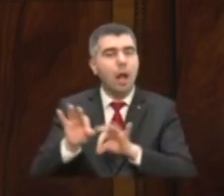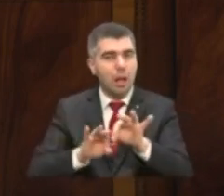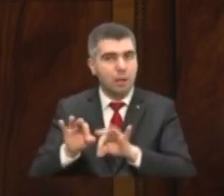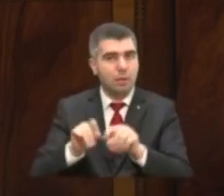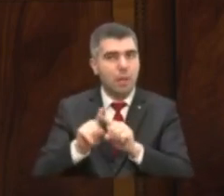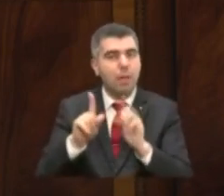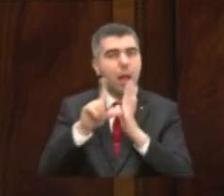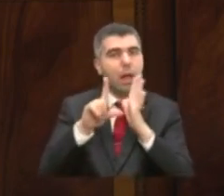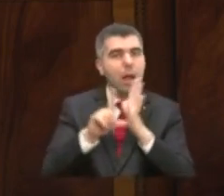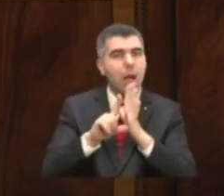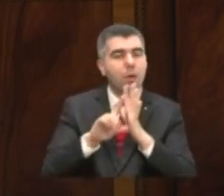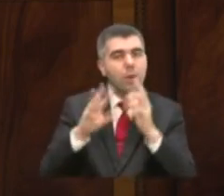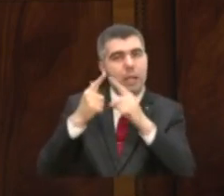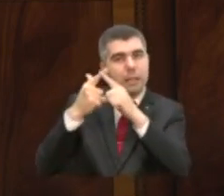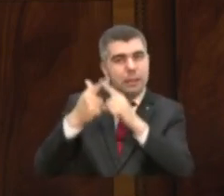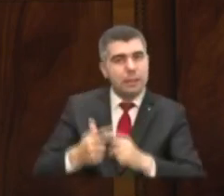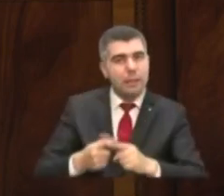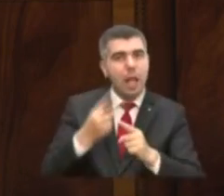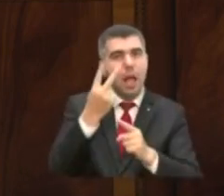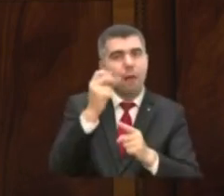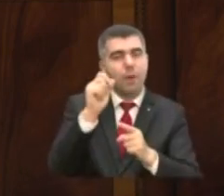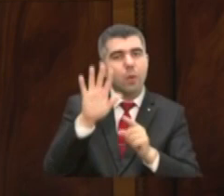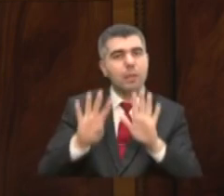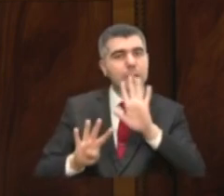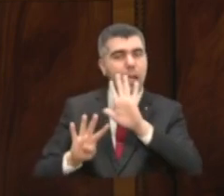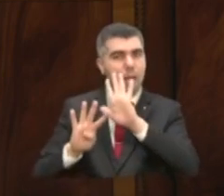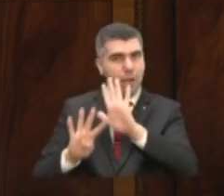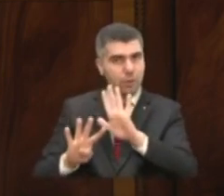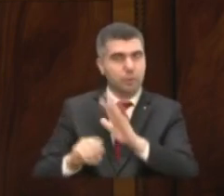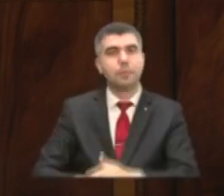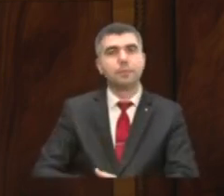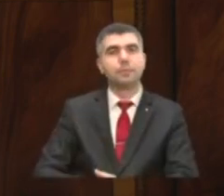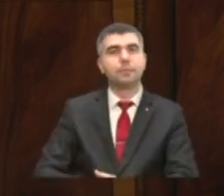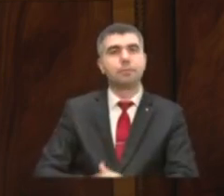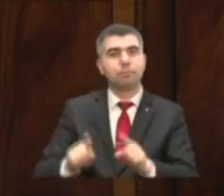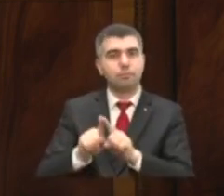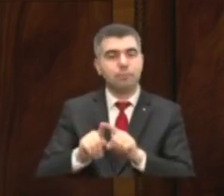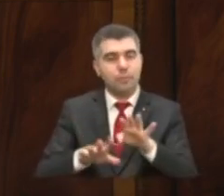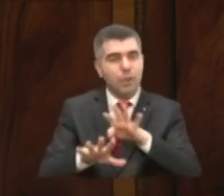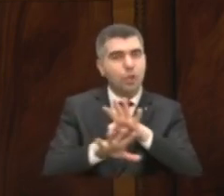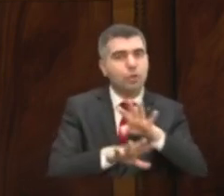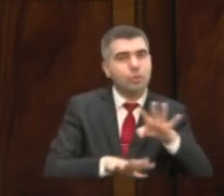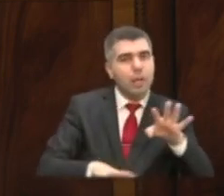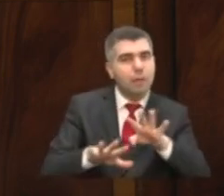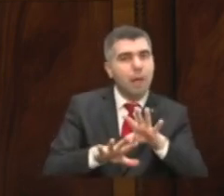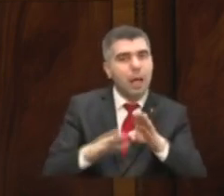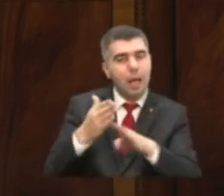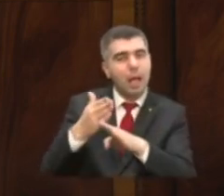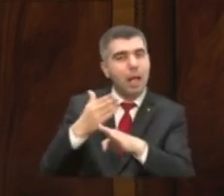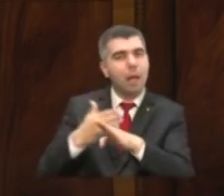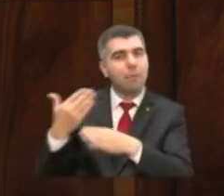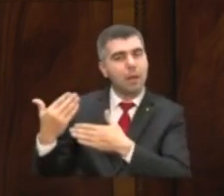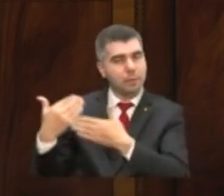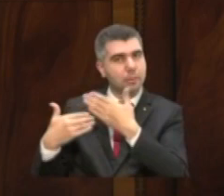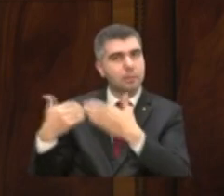المشروع ديال القانون المالي لسنة 2019، خاصة الإجراءات المتعلقة بالجانب الاجتماعي واللي ذكرنا فيها في الجزء الأول من